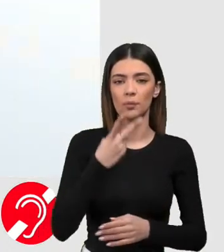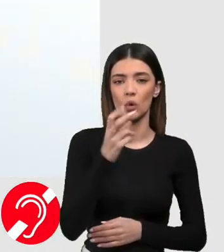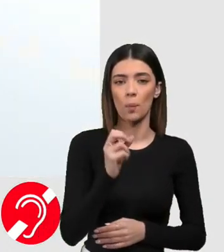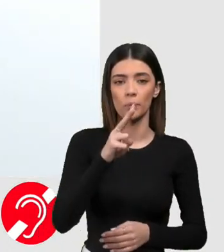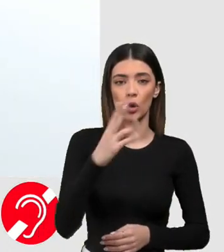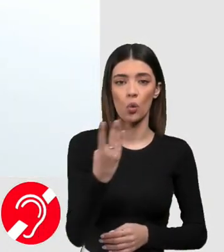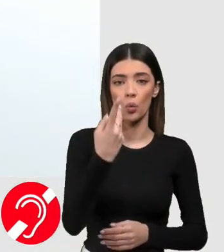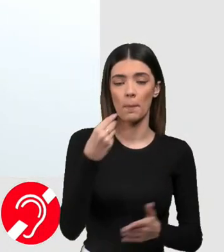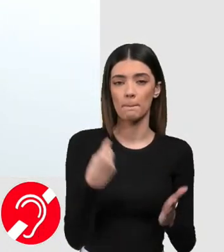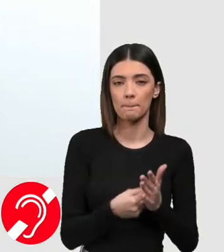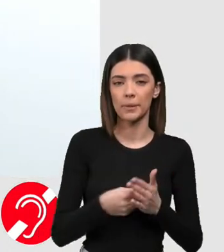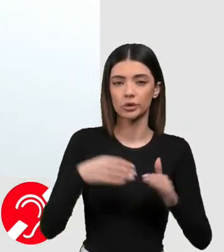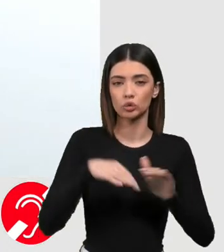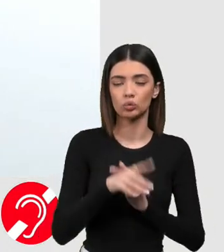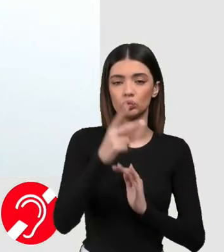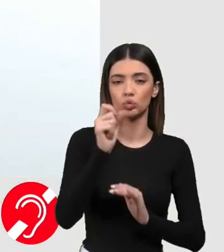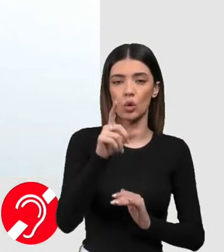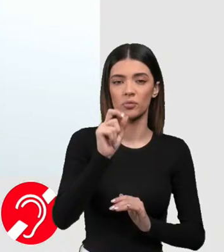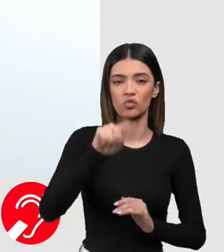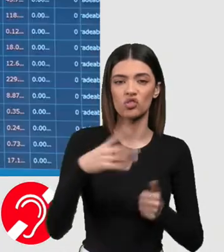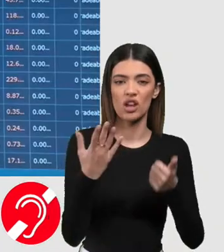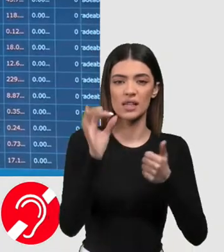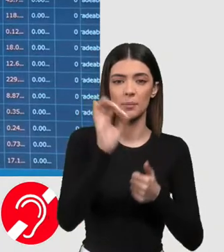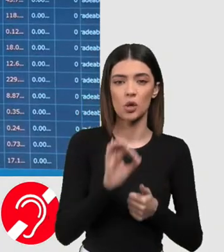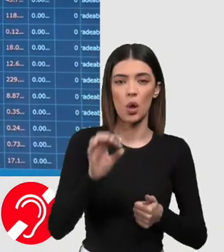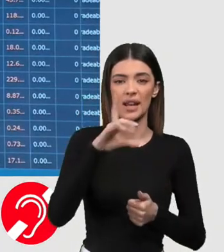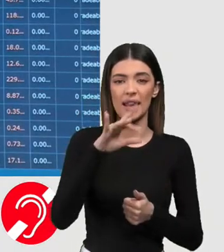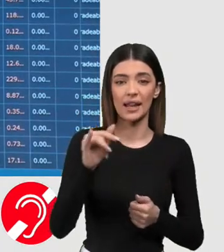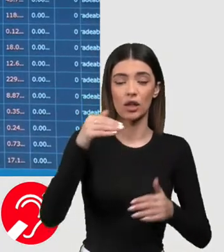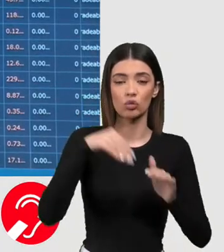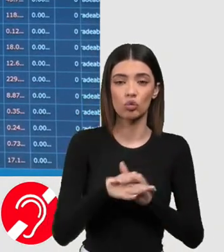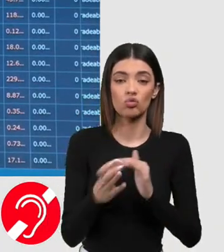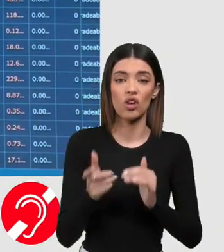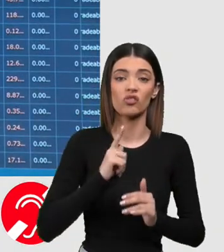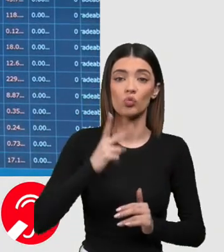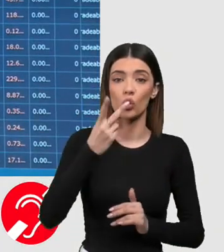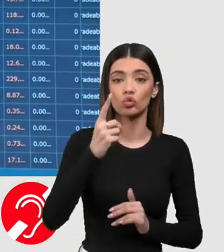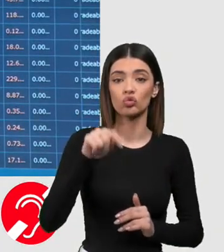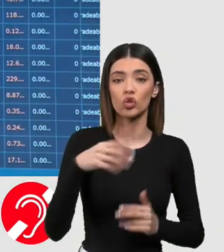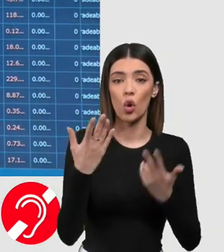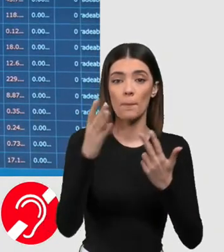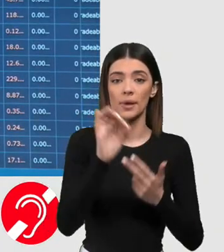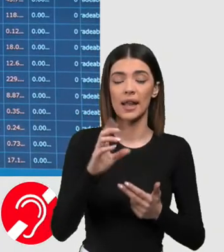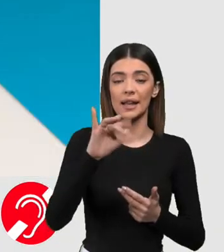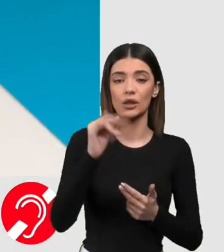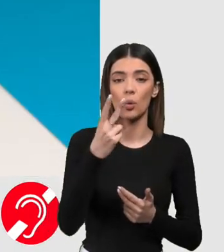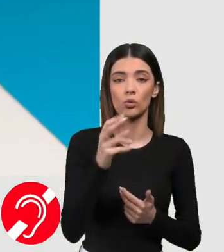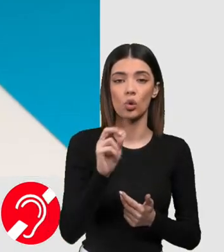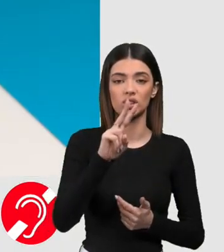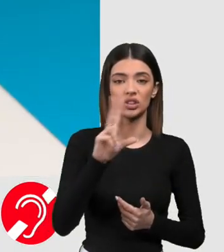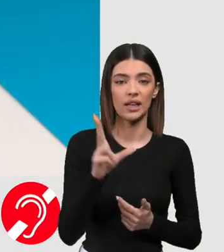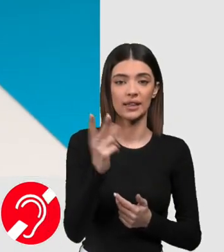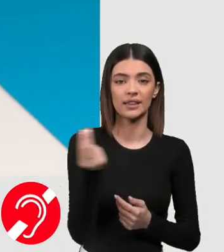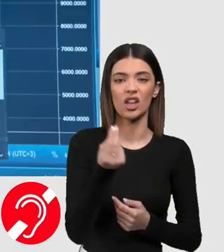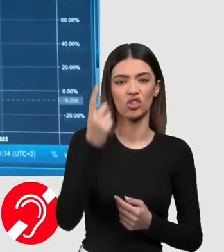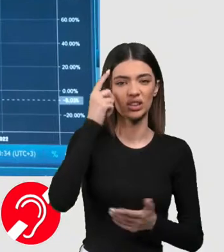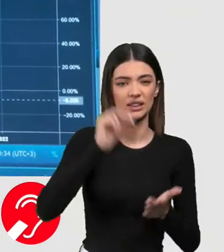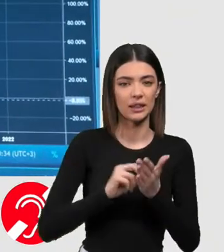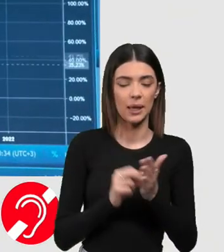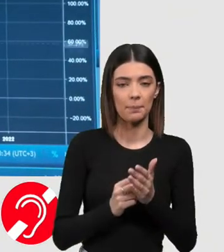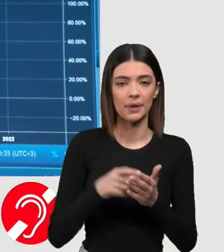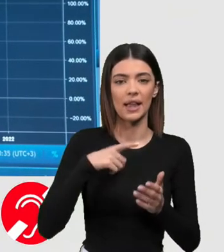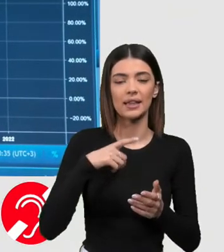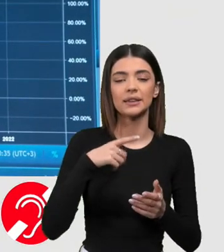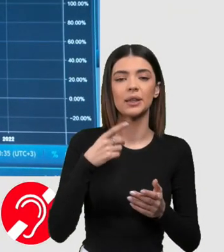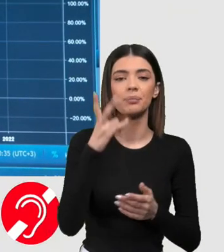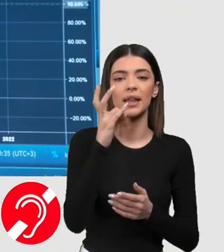București așteaptă în 2024 un profit net de 12,6 milioane de lei sub profitul de 21,8 milioane de lei din 2023, care a fost